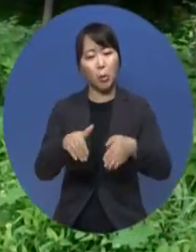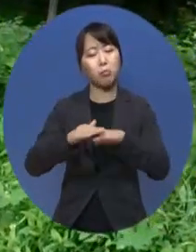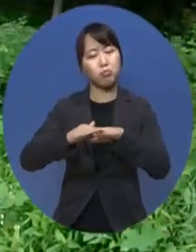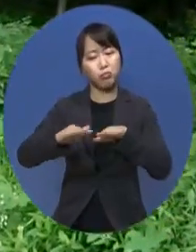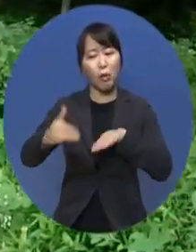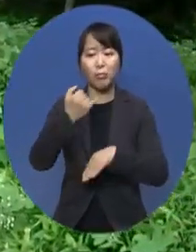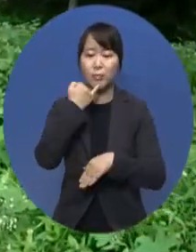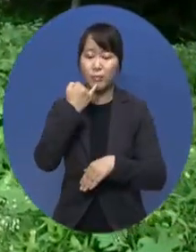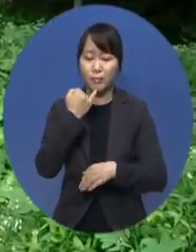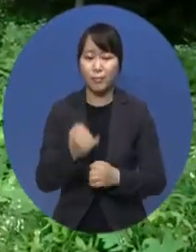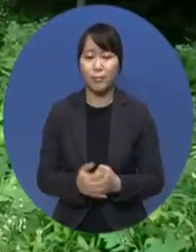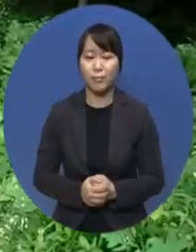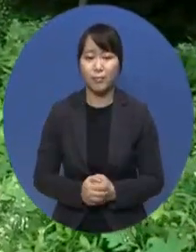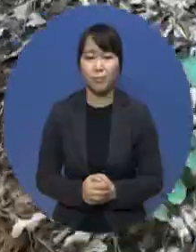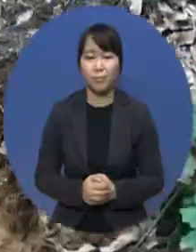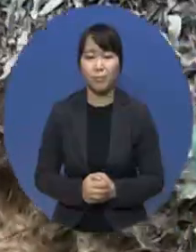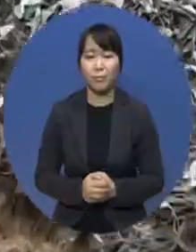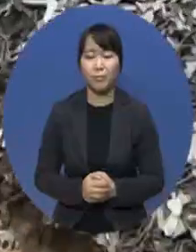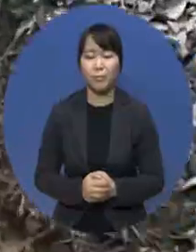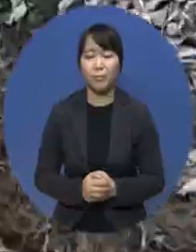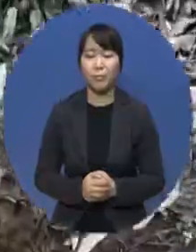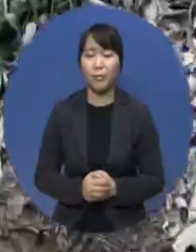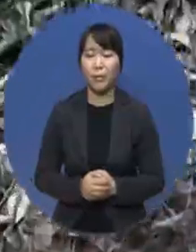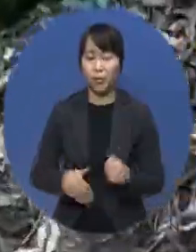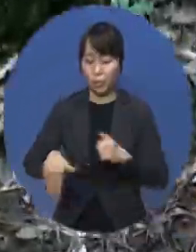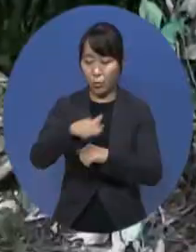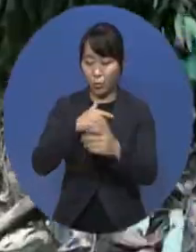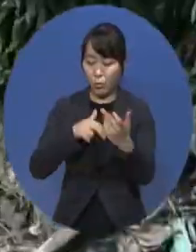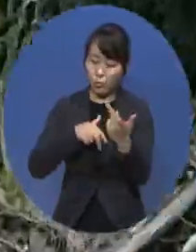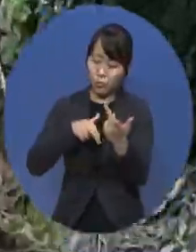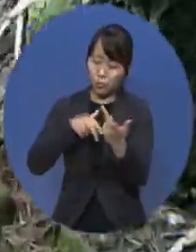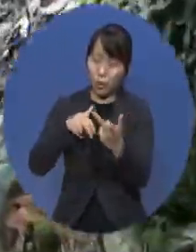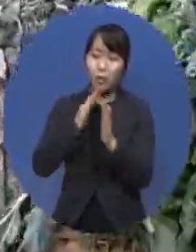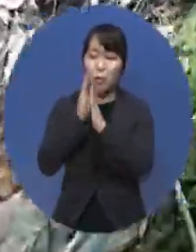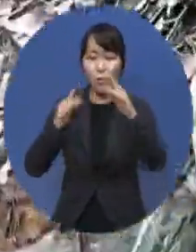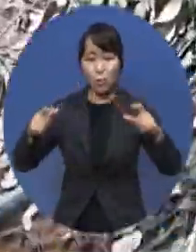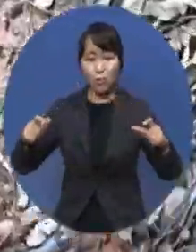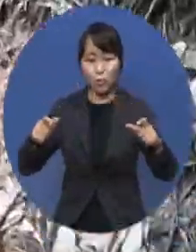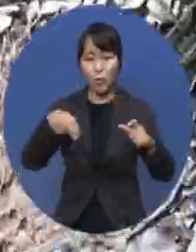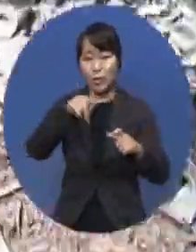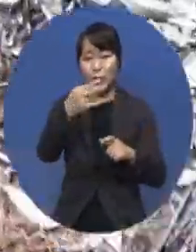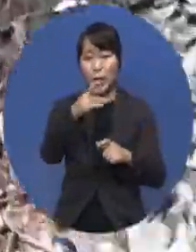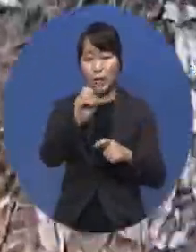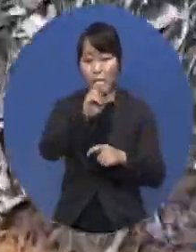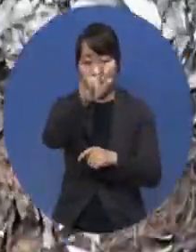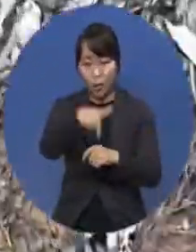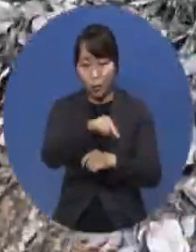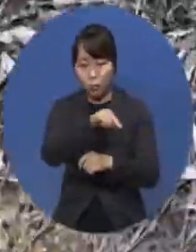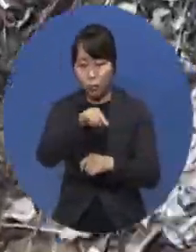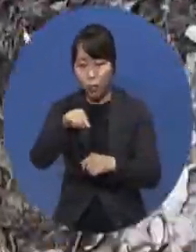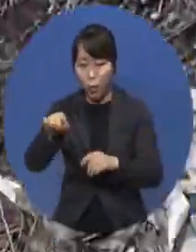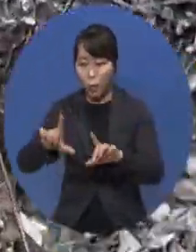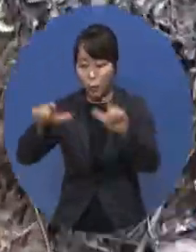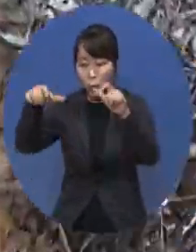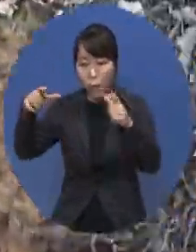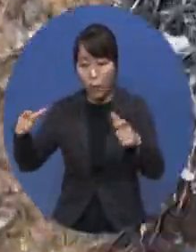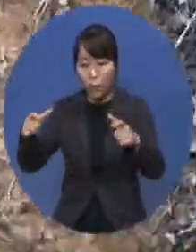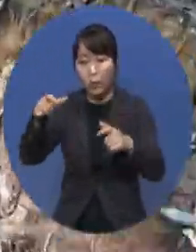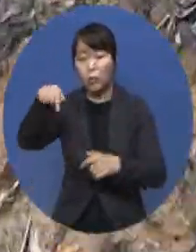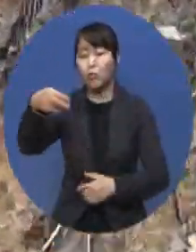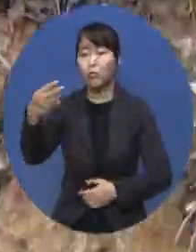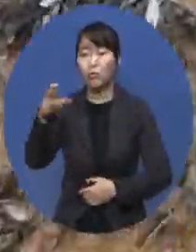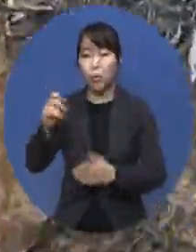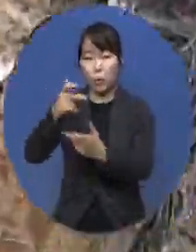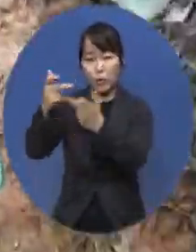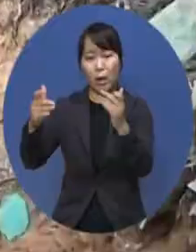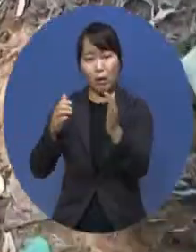평탄한 등산길입니다. 조성된 둘레길을 따라 서초구 사당역에서 동쪽으로 구룡산까지